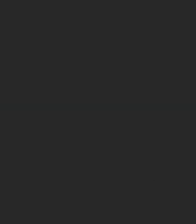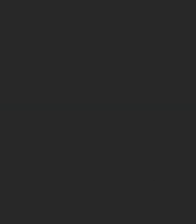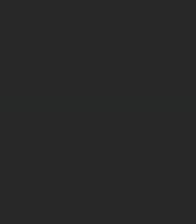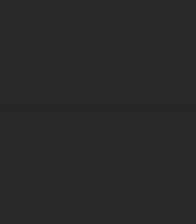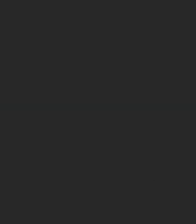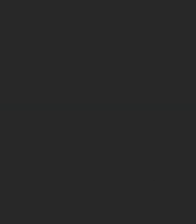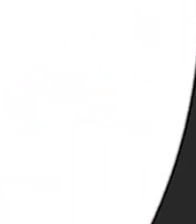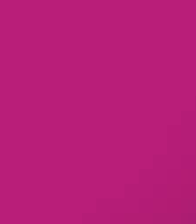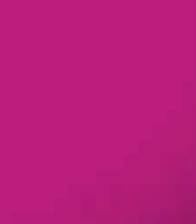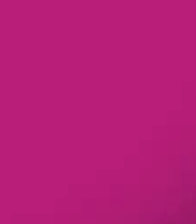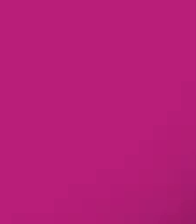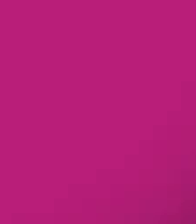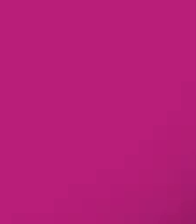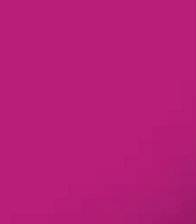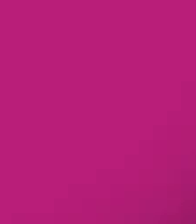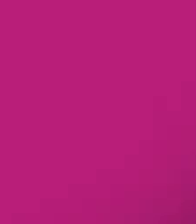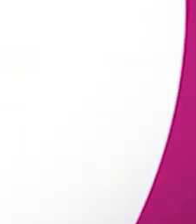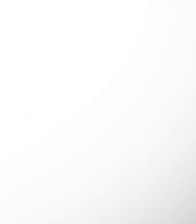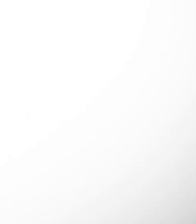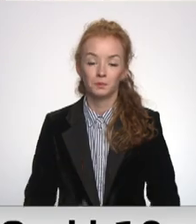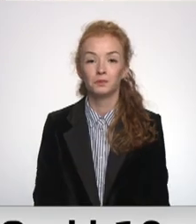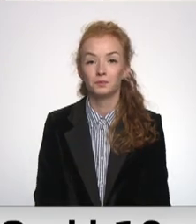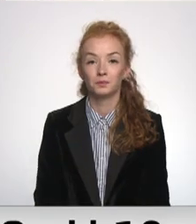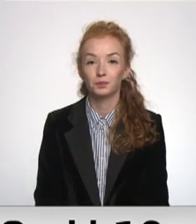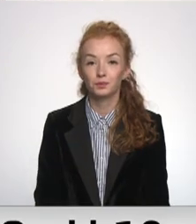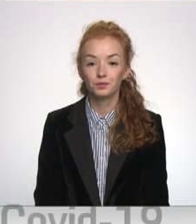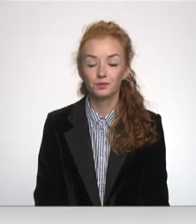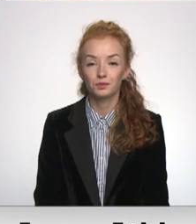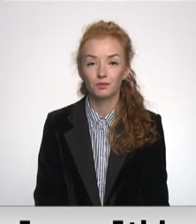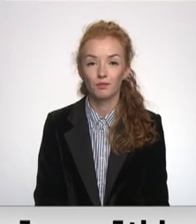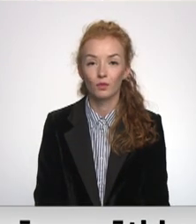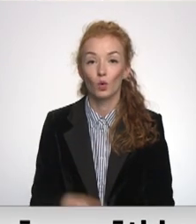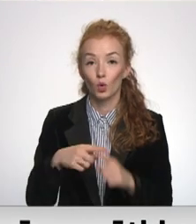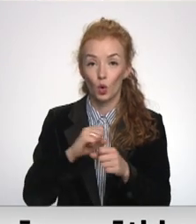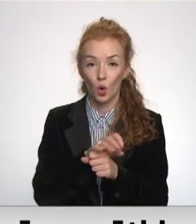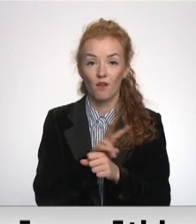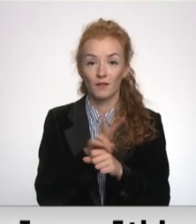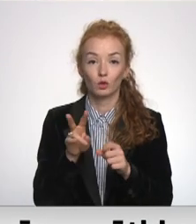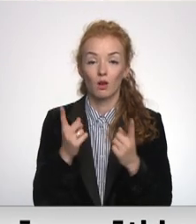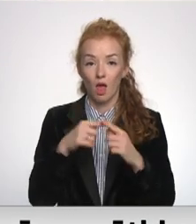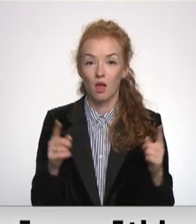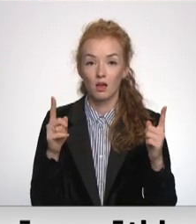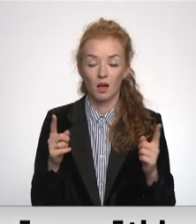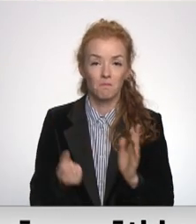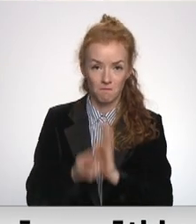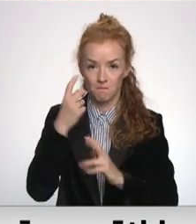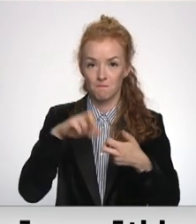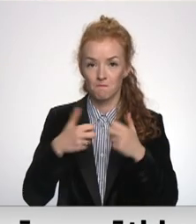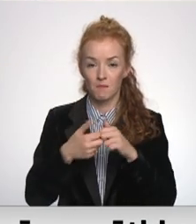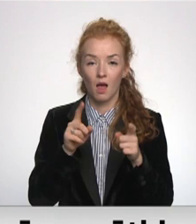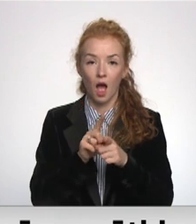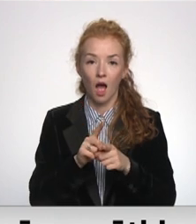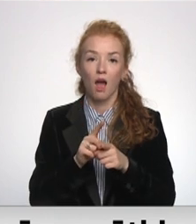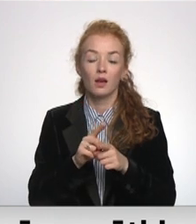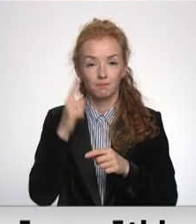Re, viss ēters ir te! Un pandēmijas laiks sāsinājis mentālās veselības jautājumus,